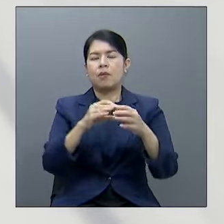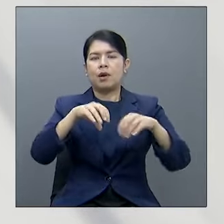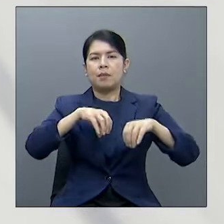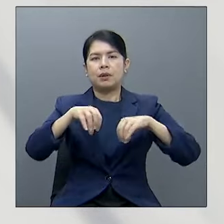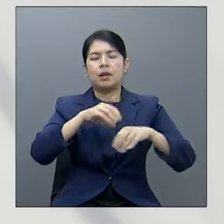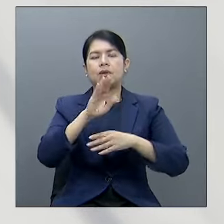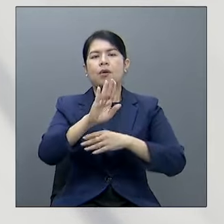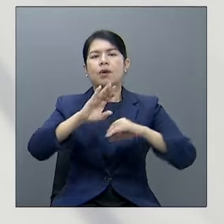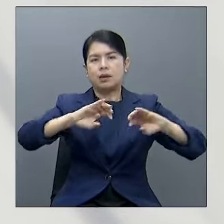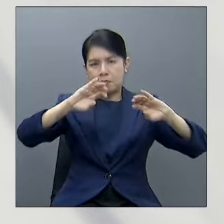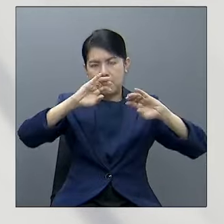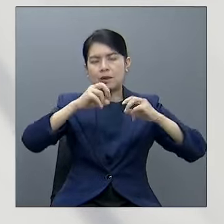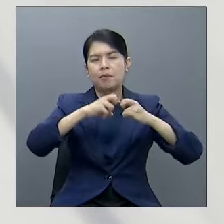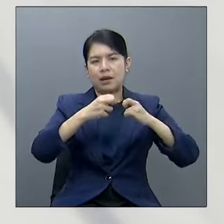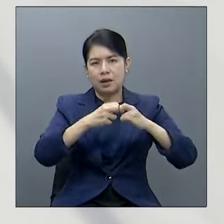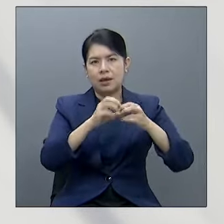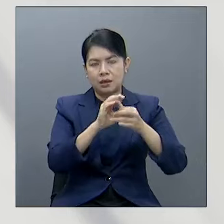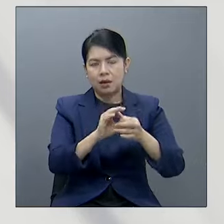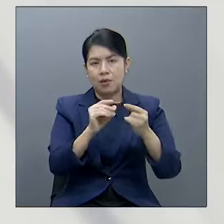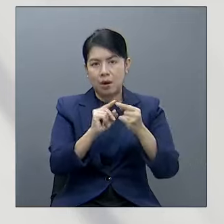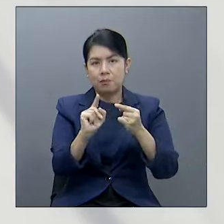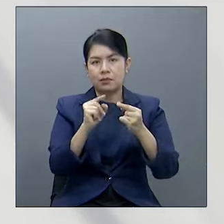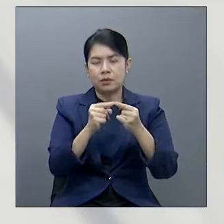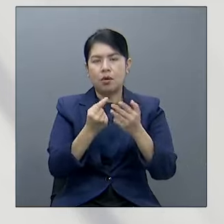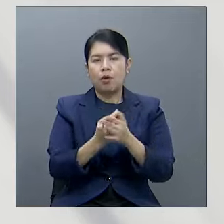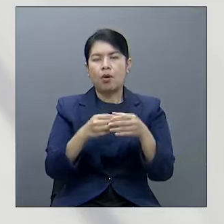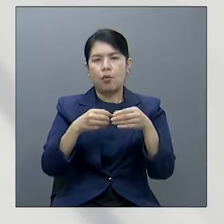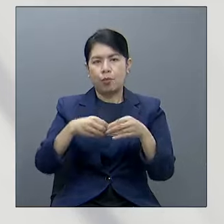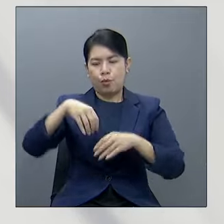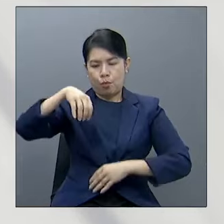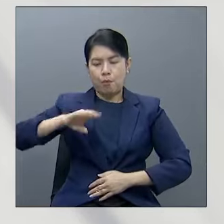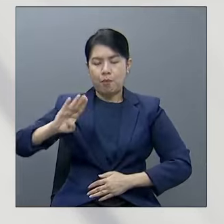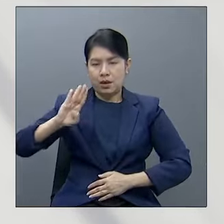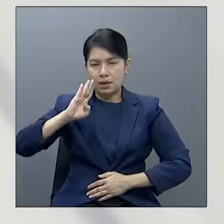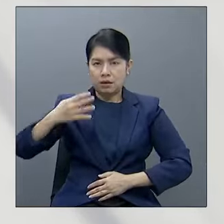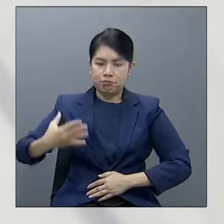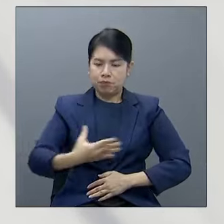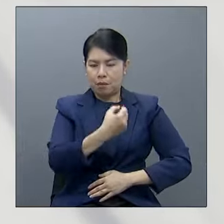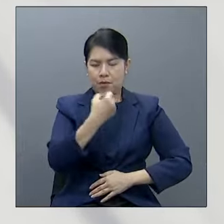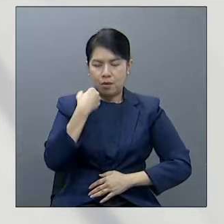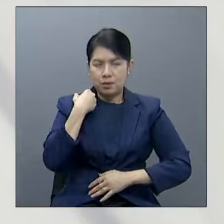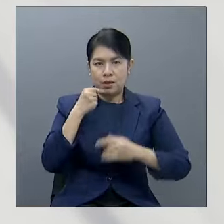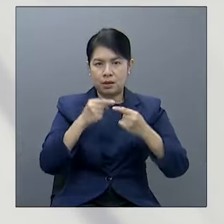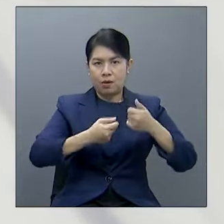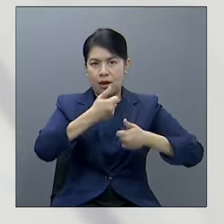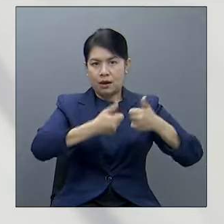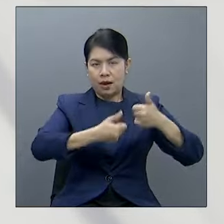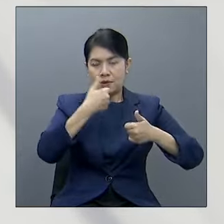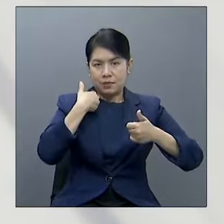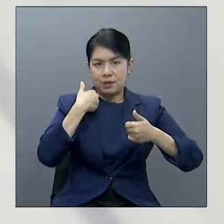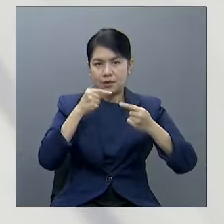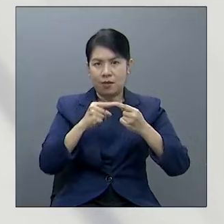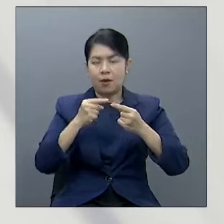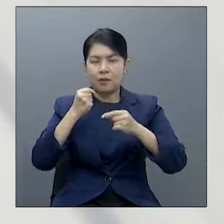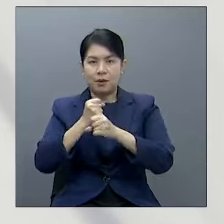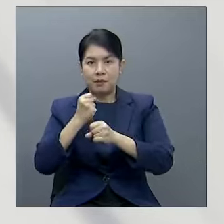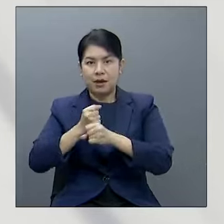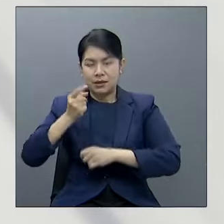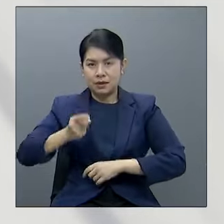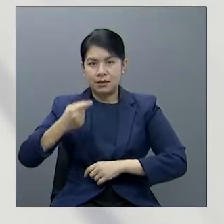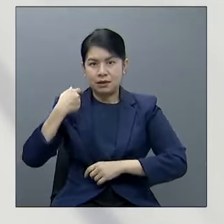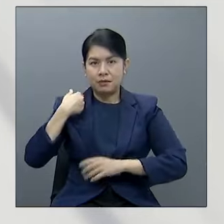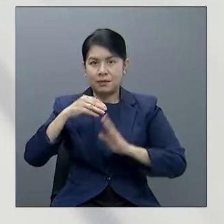รัฐด้วยนะคะเรื่องของศักยภาพของผู้รับเหมาตอนที่เข้ามาประมูลงานกับตอนที่ทำงานจริงกลไกของรัฐเองก็จะ